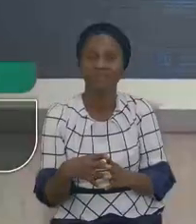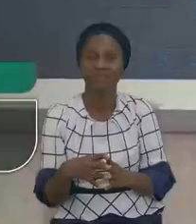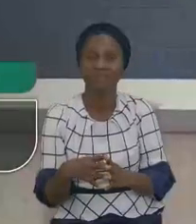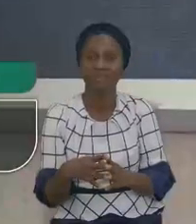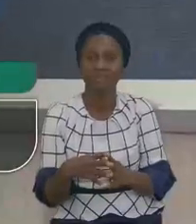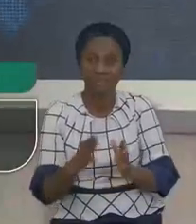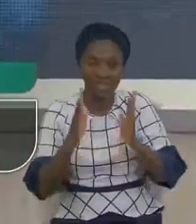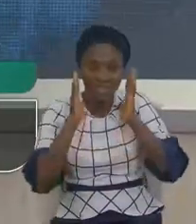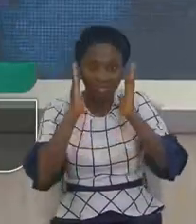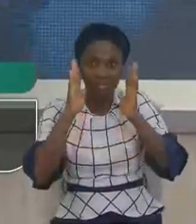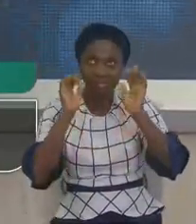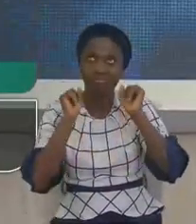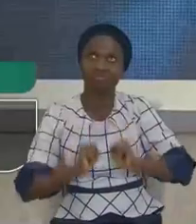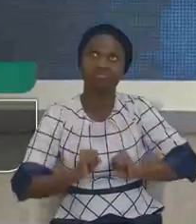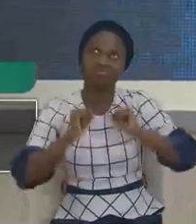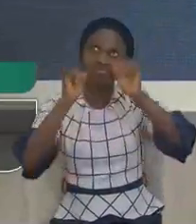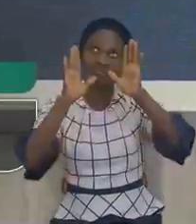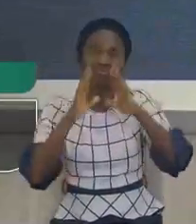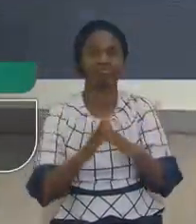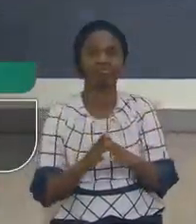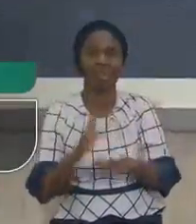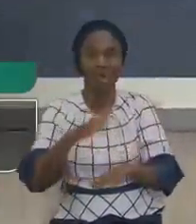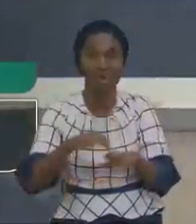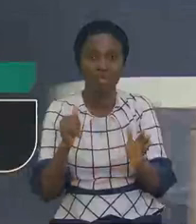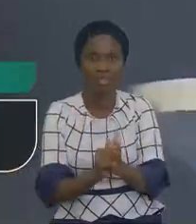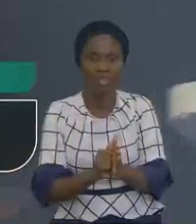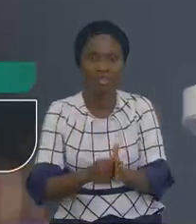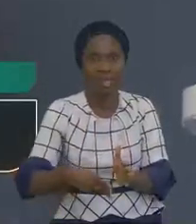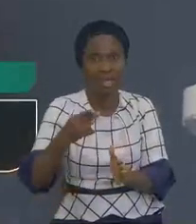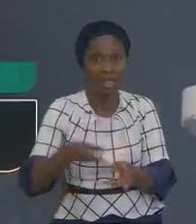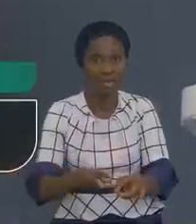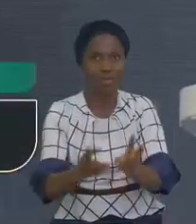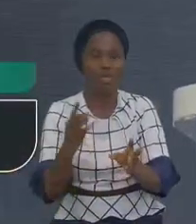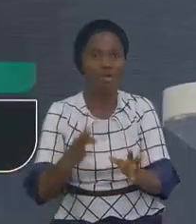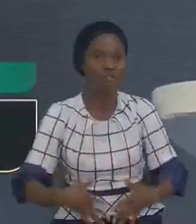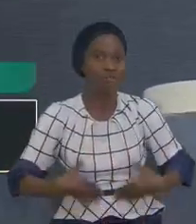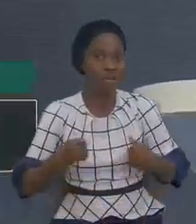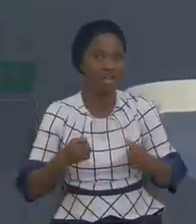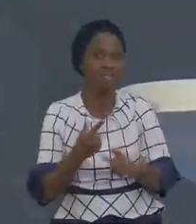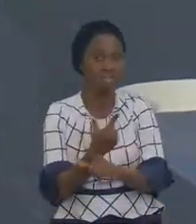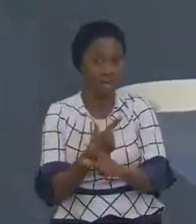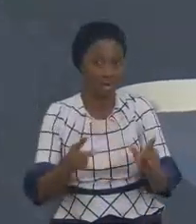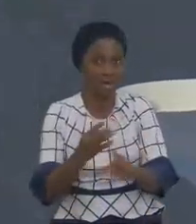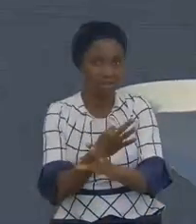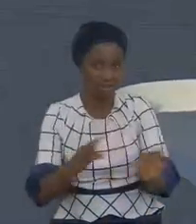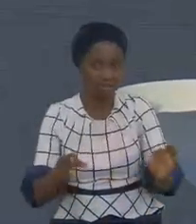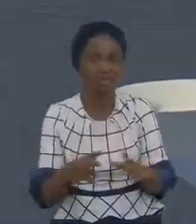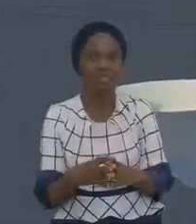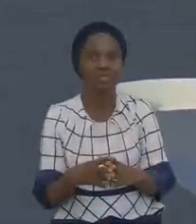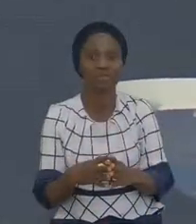La dédicace, dédicace sur l'autoroute de la libération de la vie. Troisième élément,